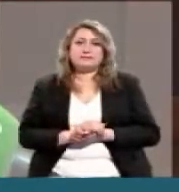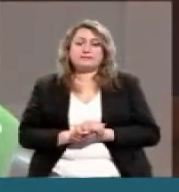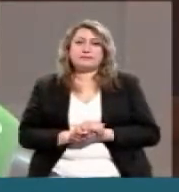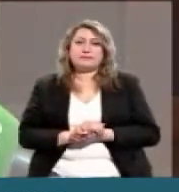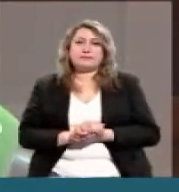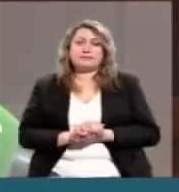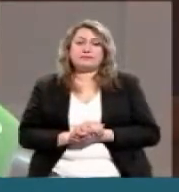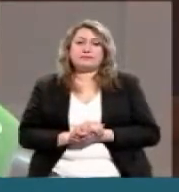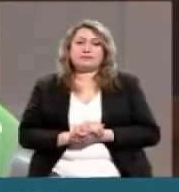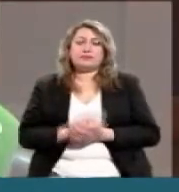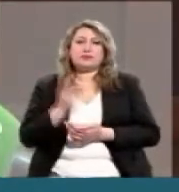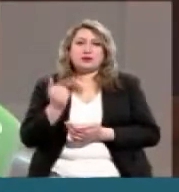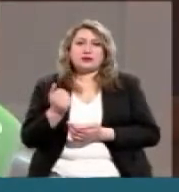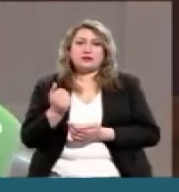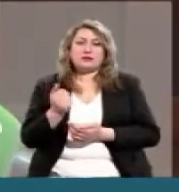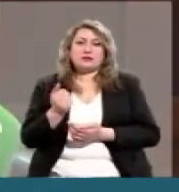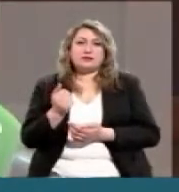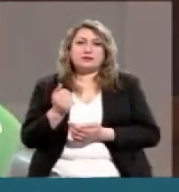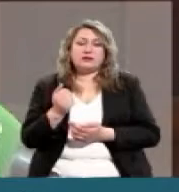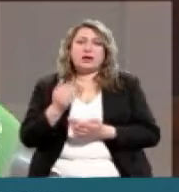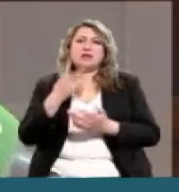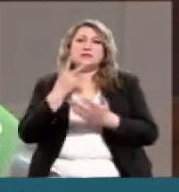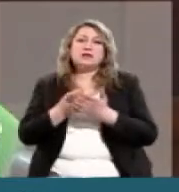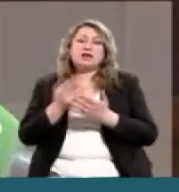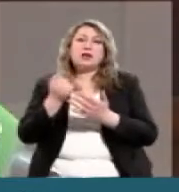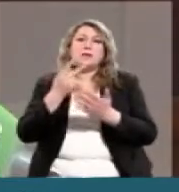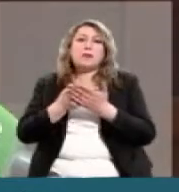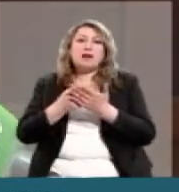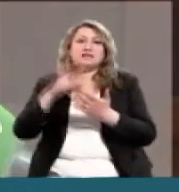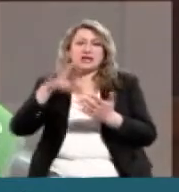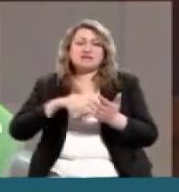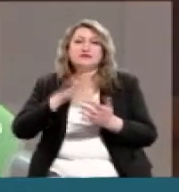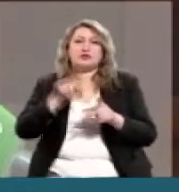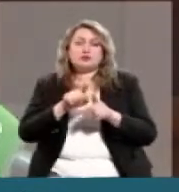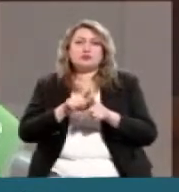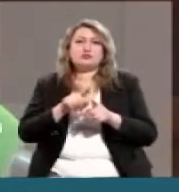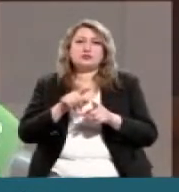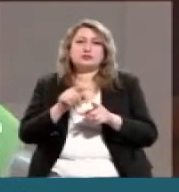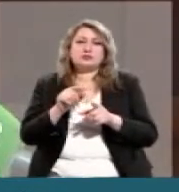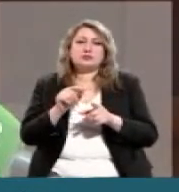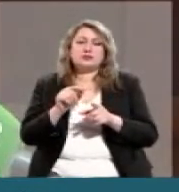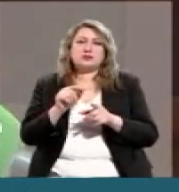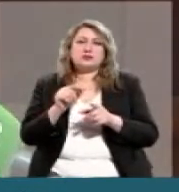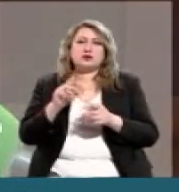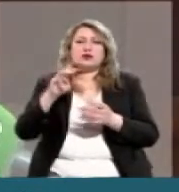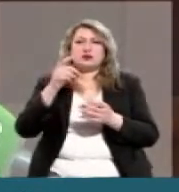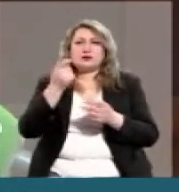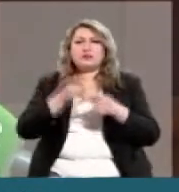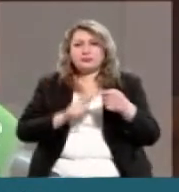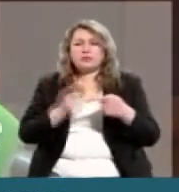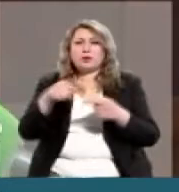округа? Да, Бекжанович, смотря на показатели Максима Федоровича, все тоже стремятся к этим показателям и тоже участвуют